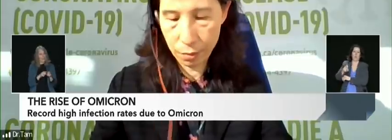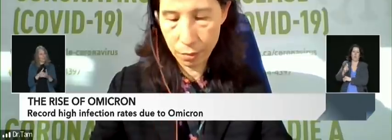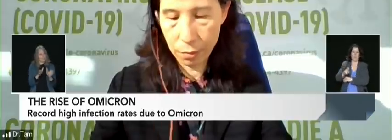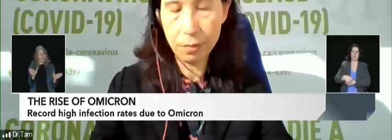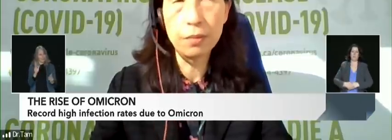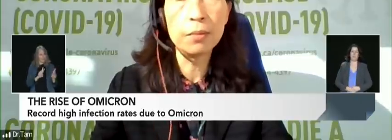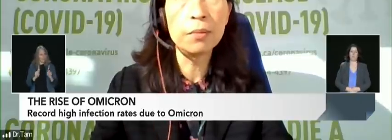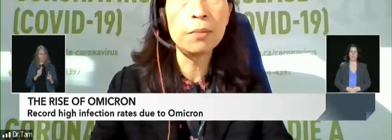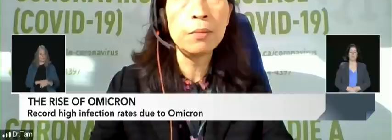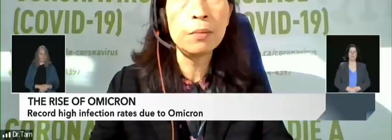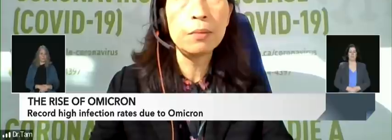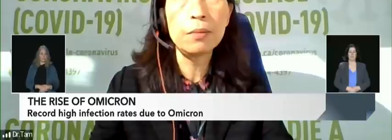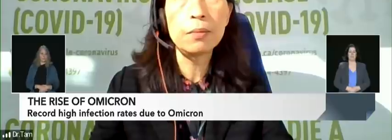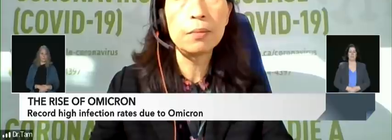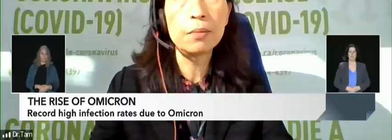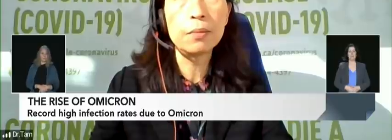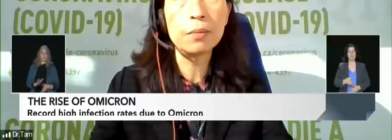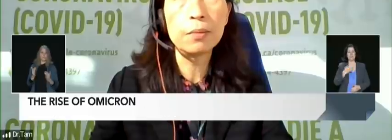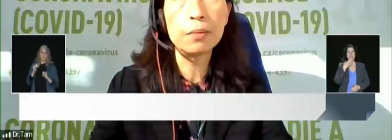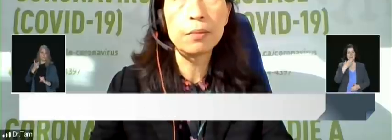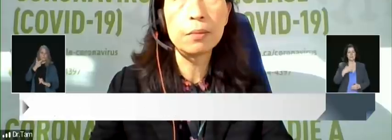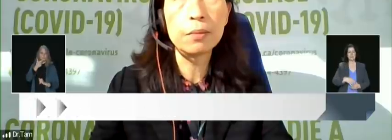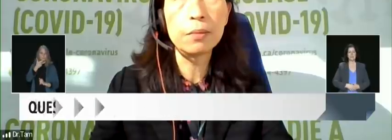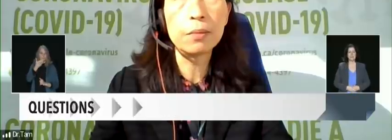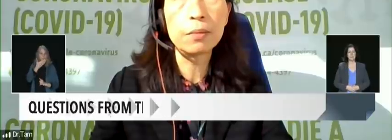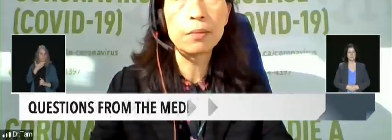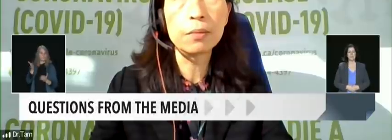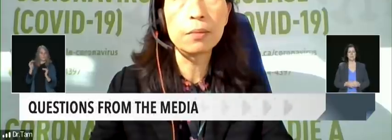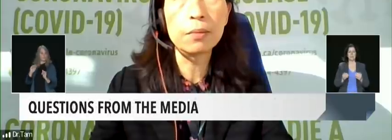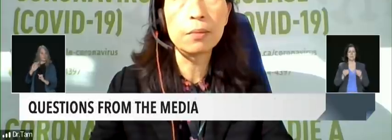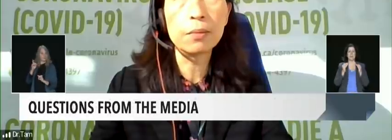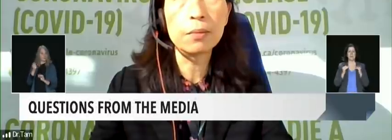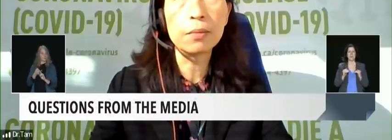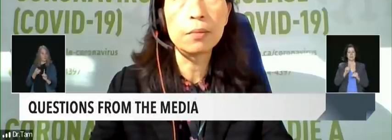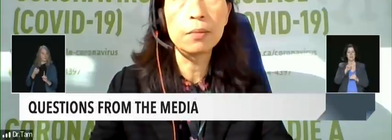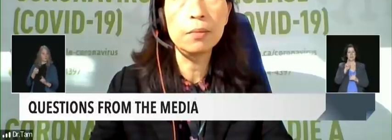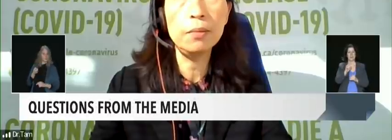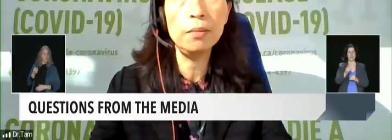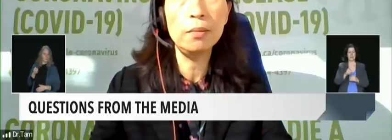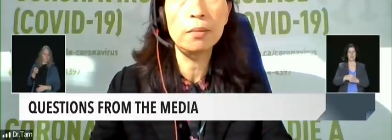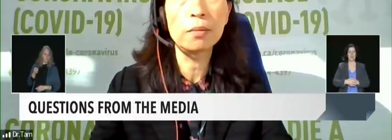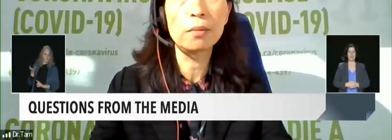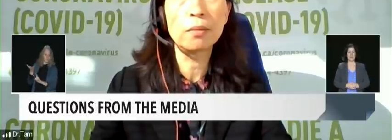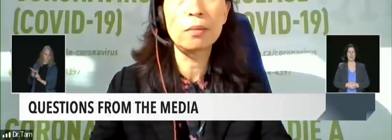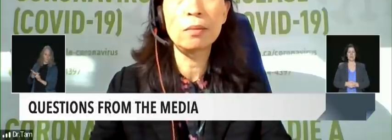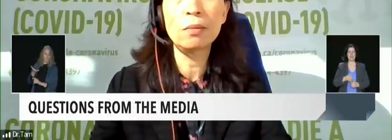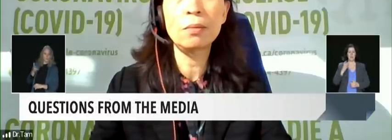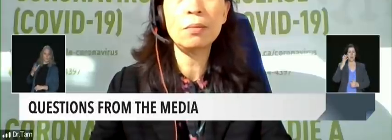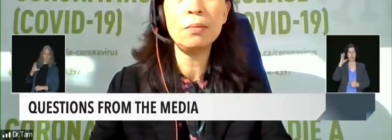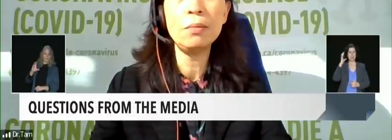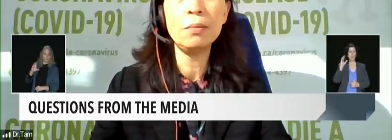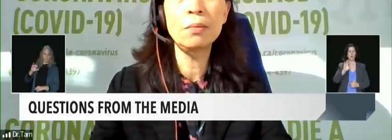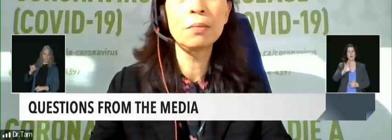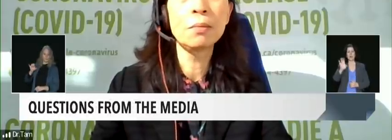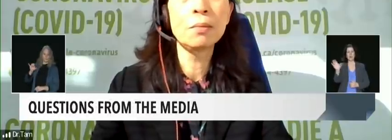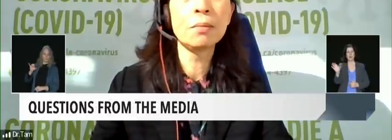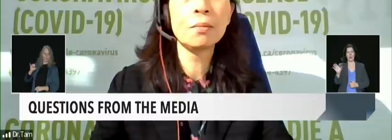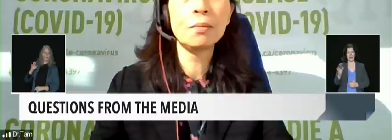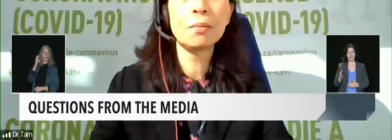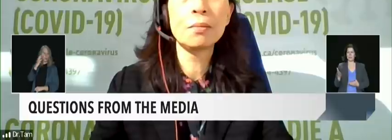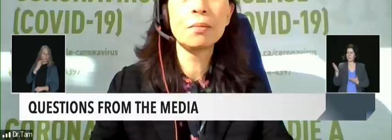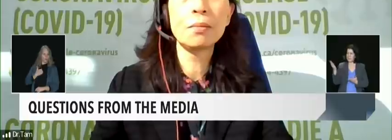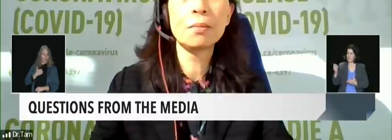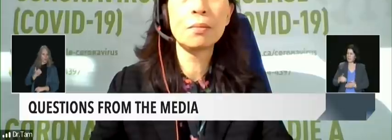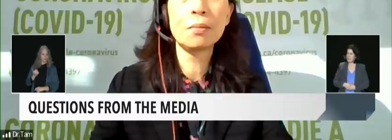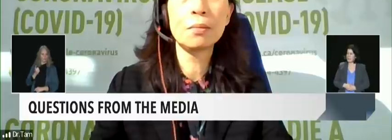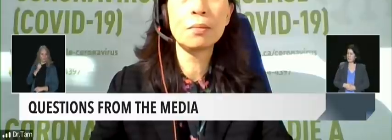thank you merci la prochaine question de marie chabot johnson radio canada à vous la parole please go